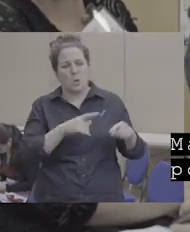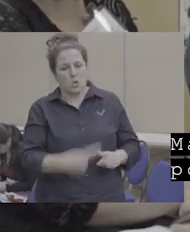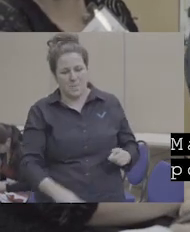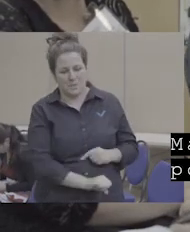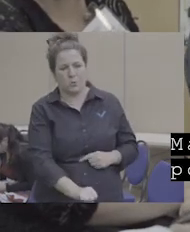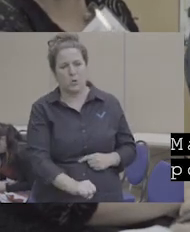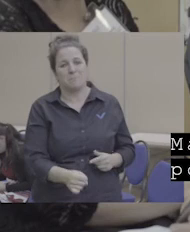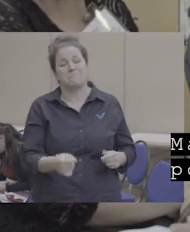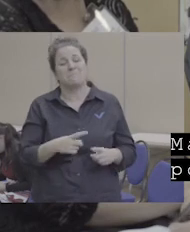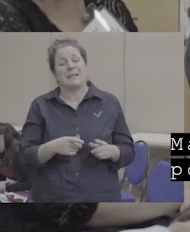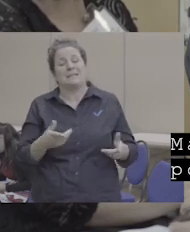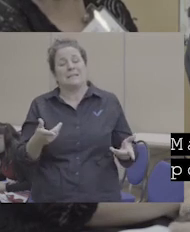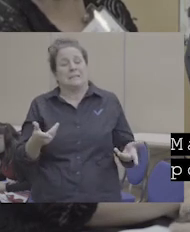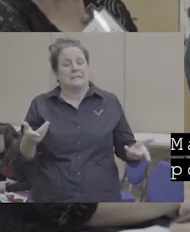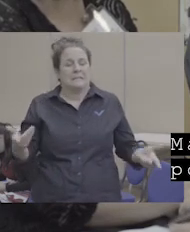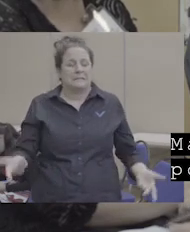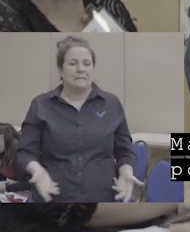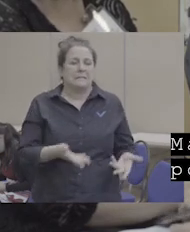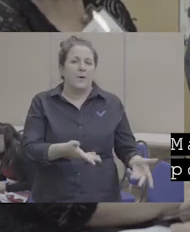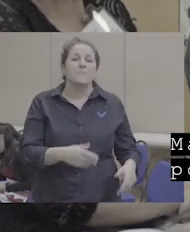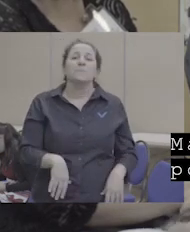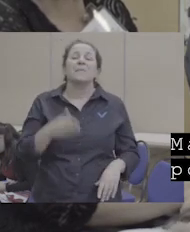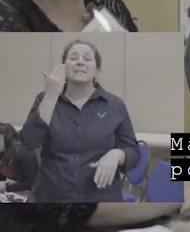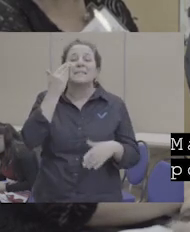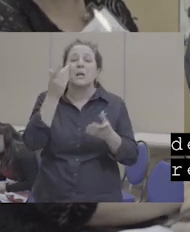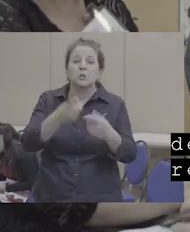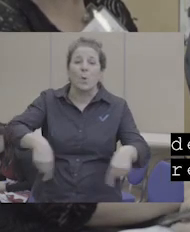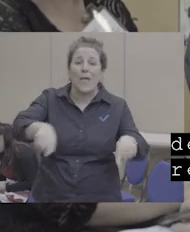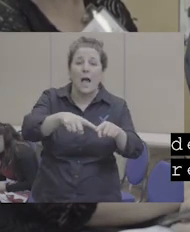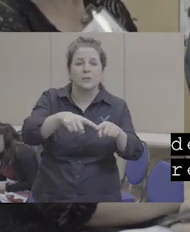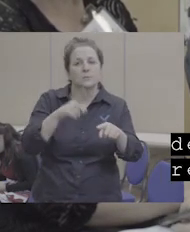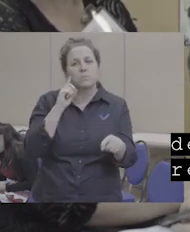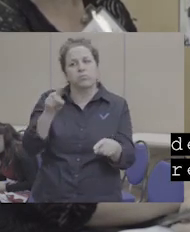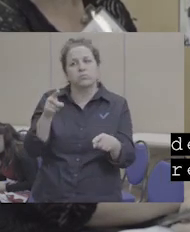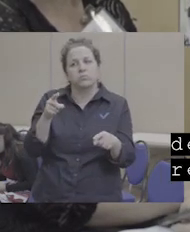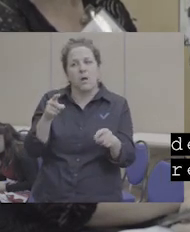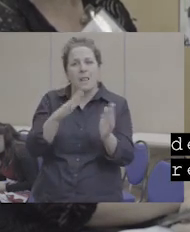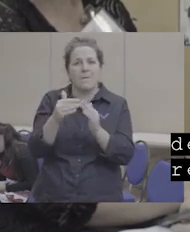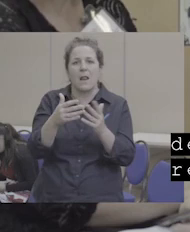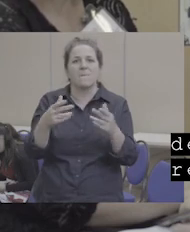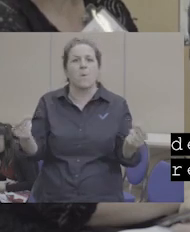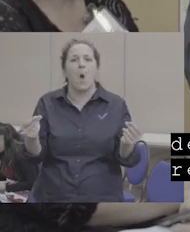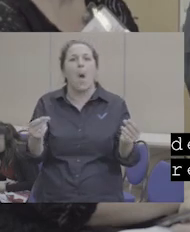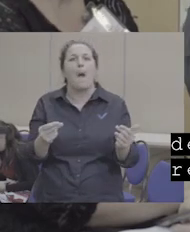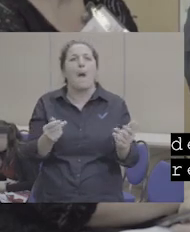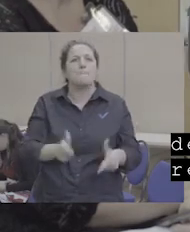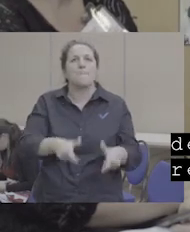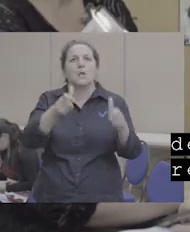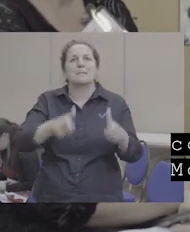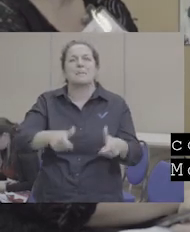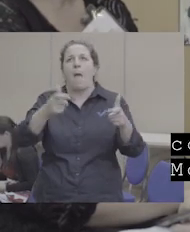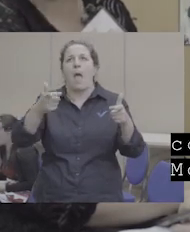Mais le zonage, vous savez, le zonage, c'est pour le bien-être des villes aussi. Là. On ne peut pas se retrouver avec des bâtiments